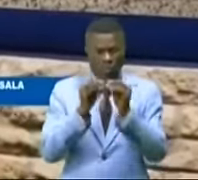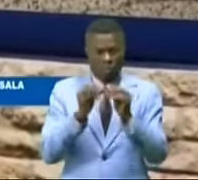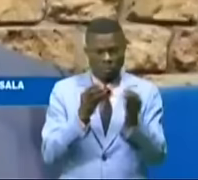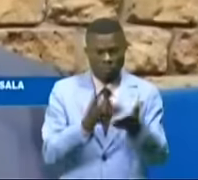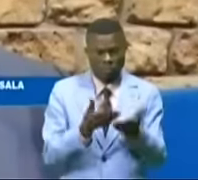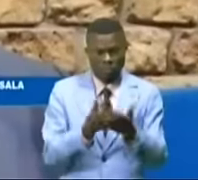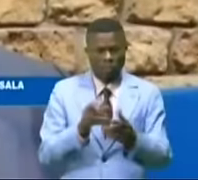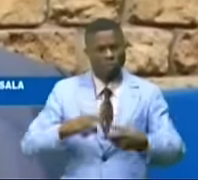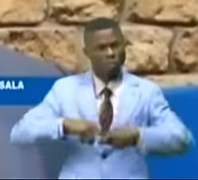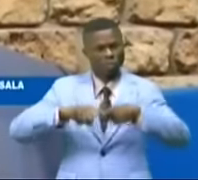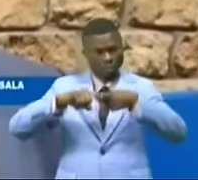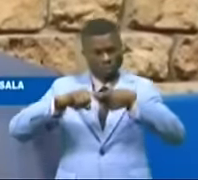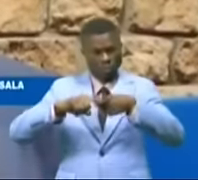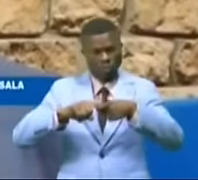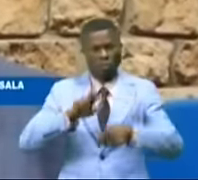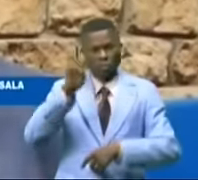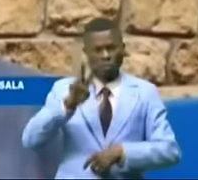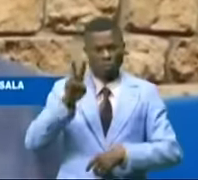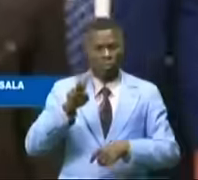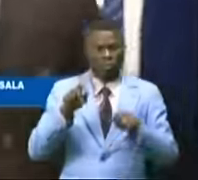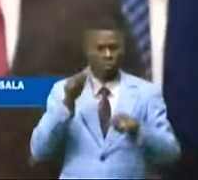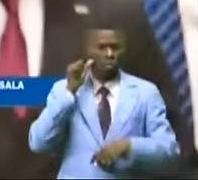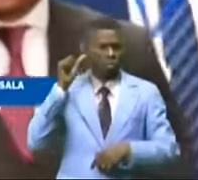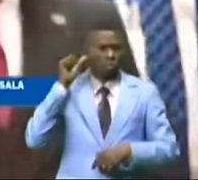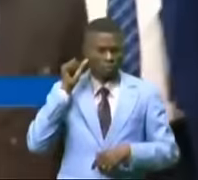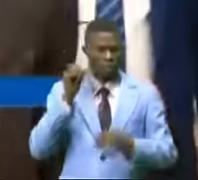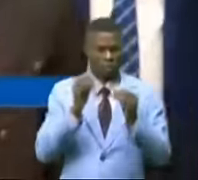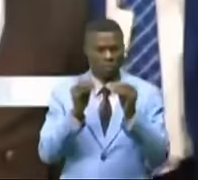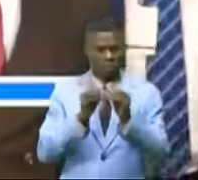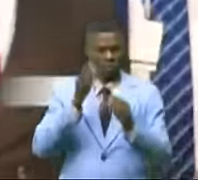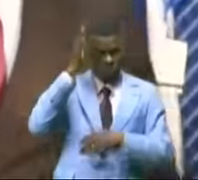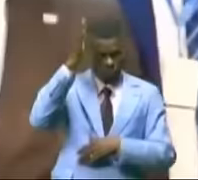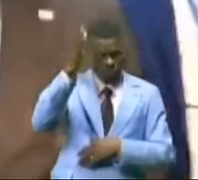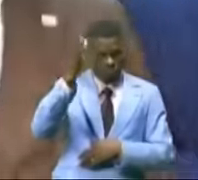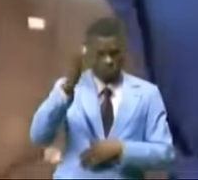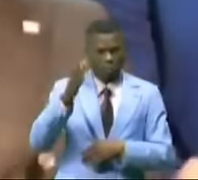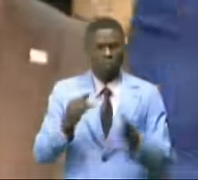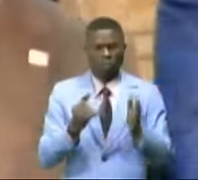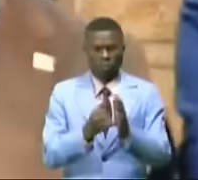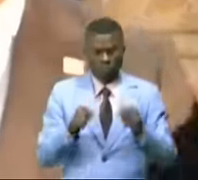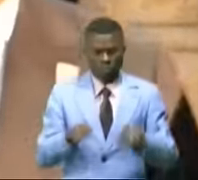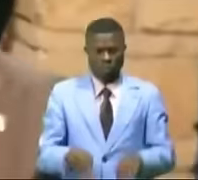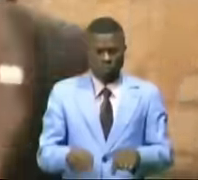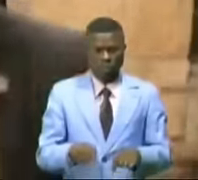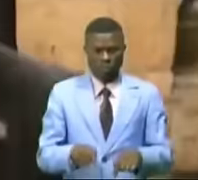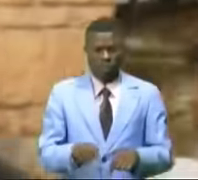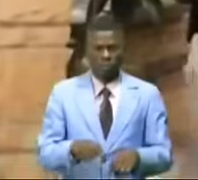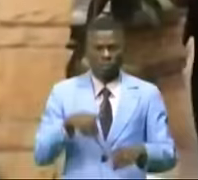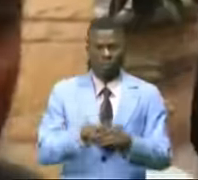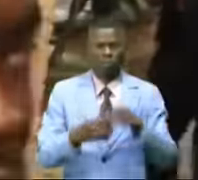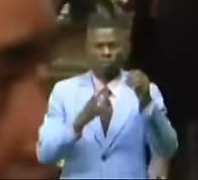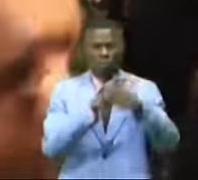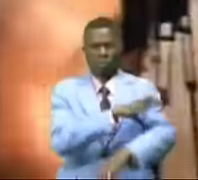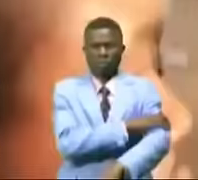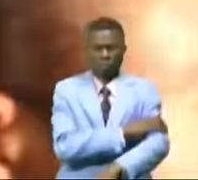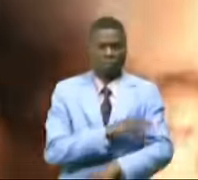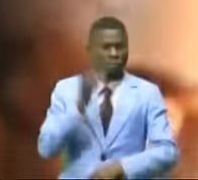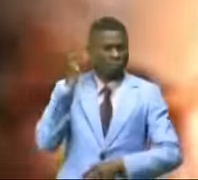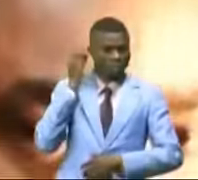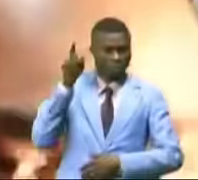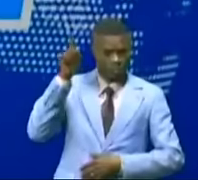été suspendus ce vendredi. Le prochain round est annoncé ce samedi, toujours dans la capitale éthiopienne.